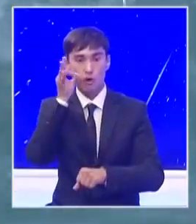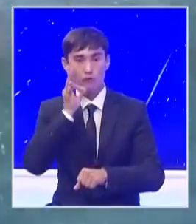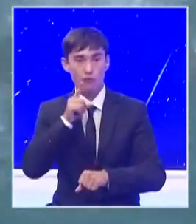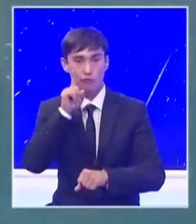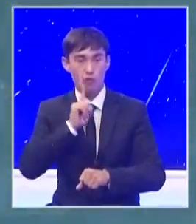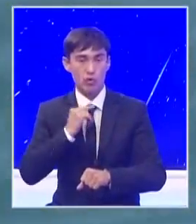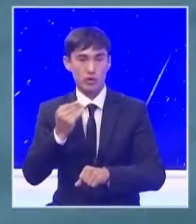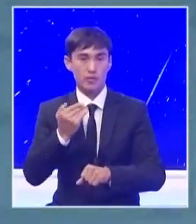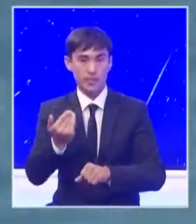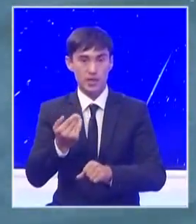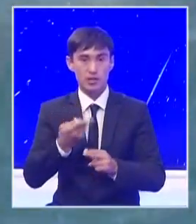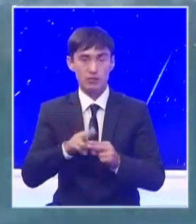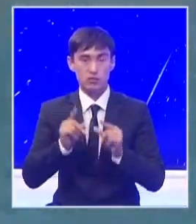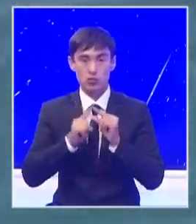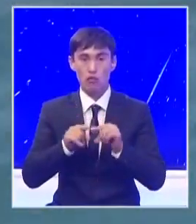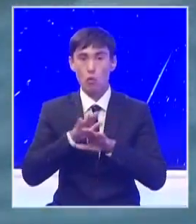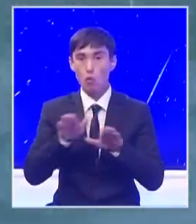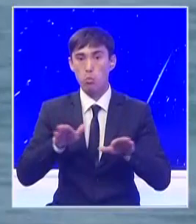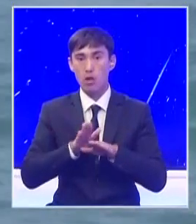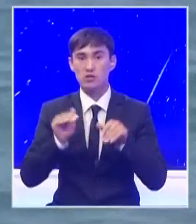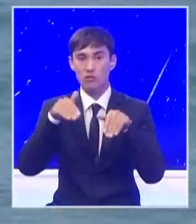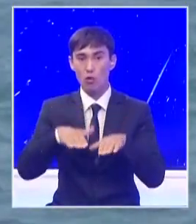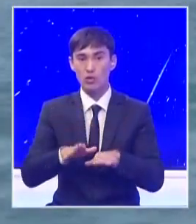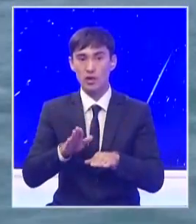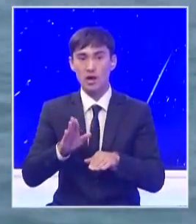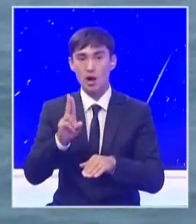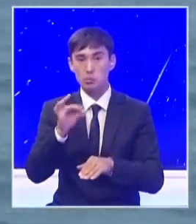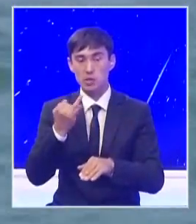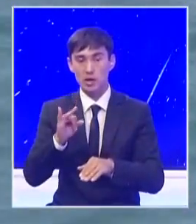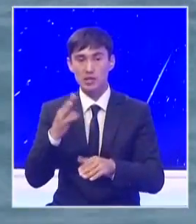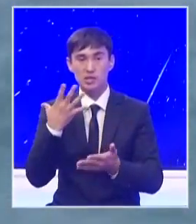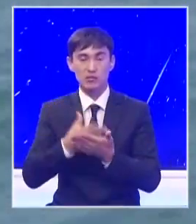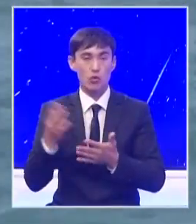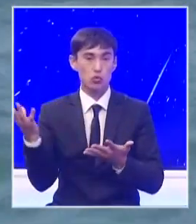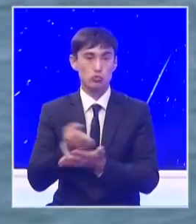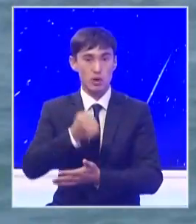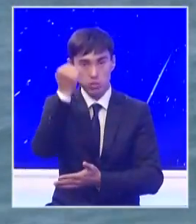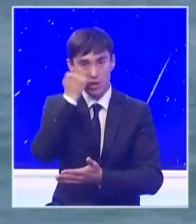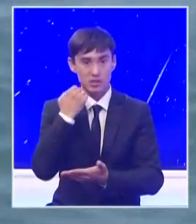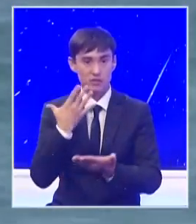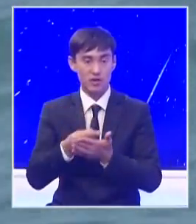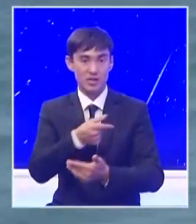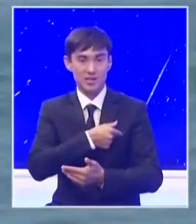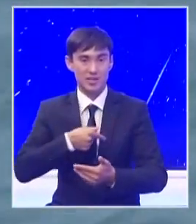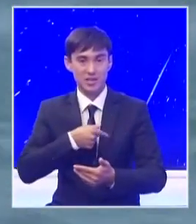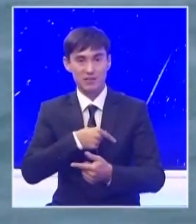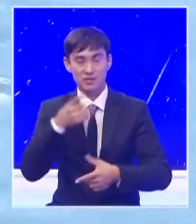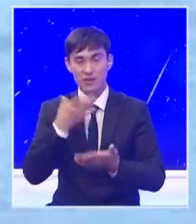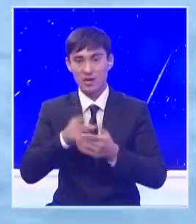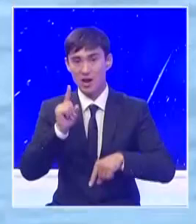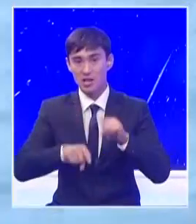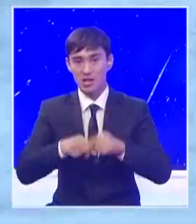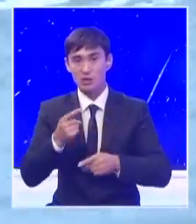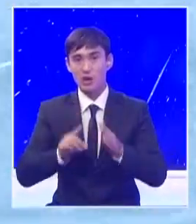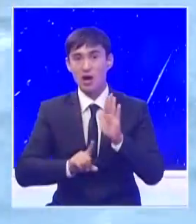и в буквальном смысле этого слова купалась в волнах Капшигая. За свои успехи благодарит и своих тренеров по плаванию, и своих родителей, которые с